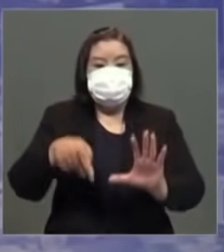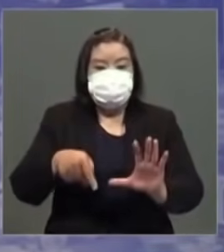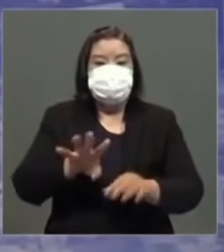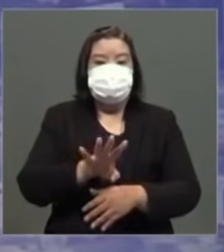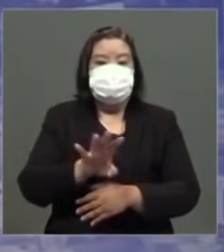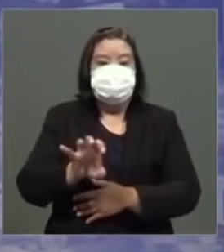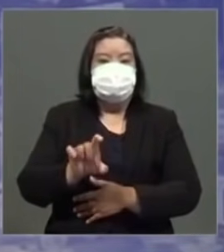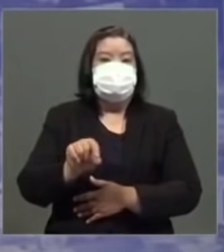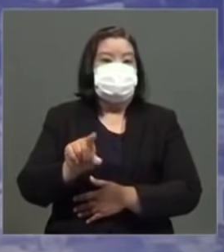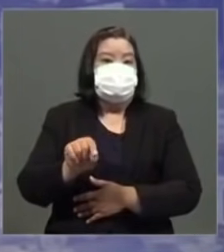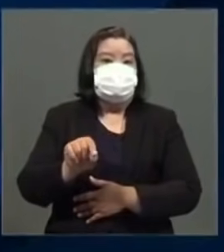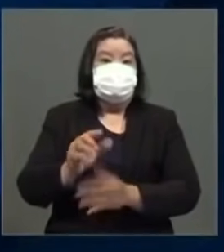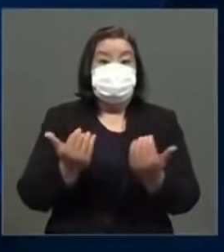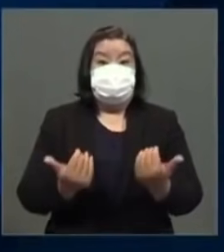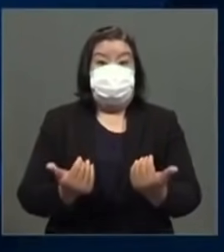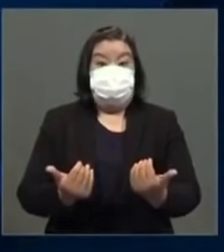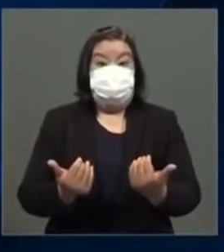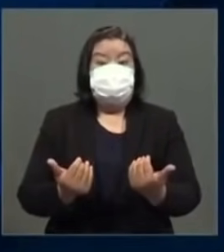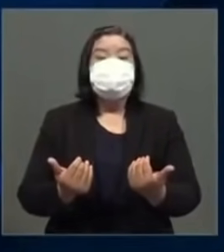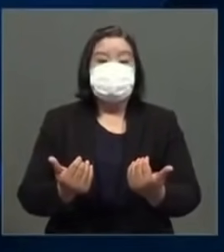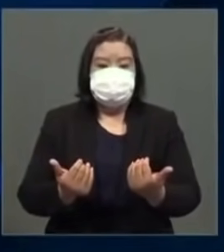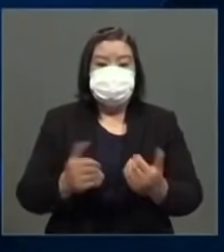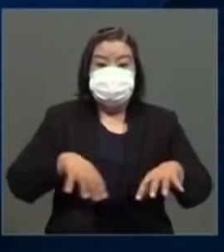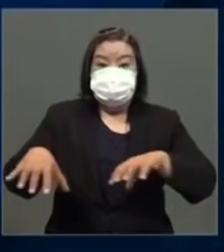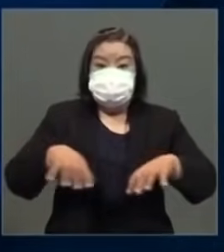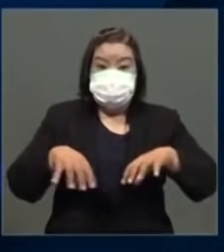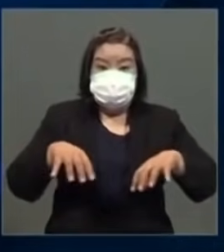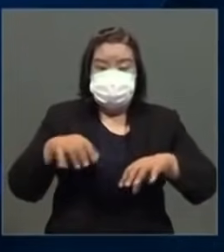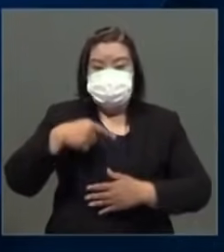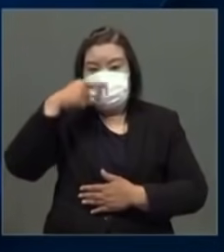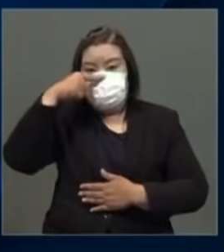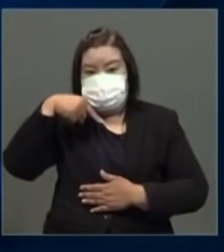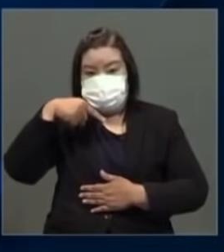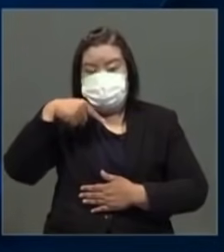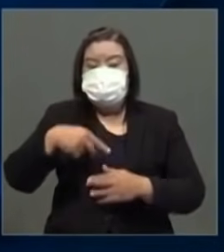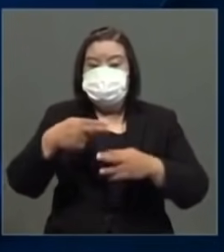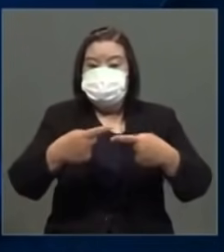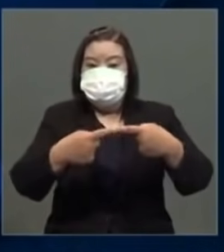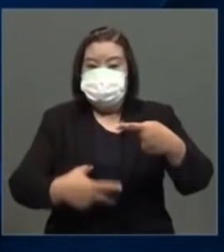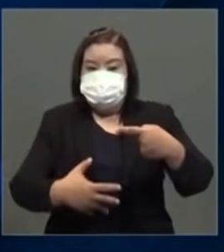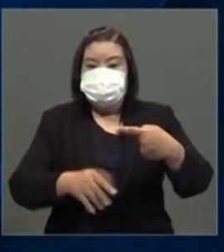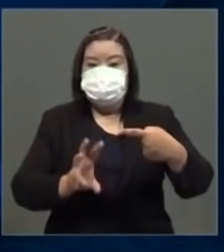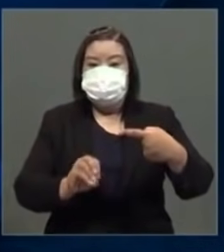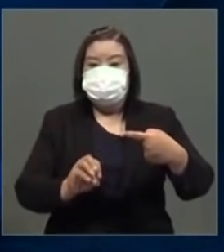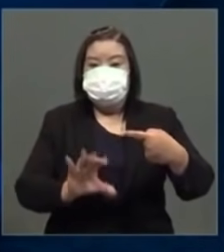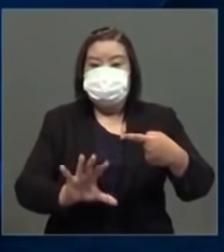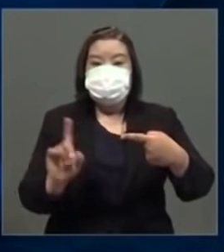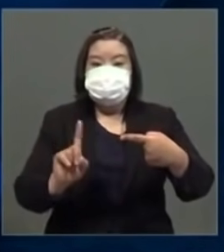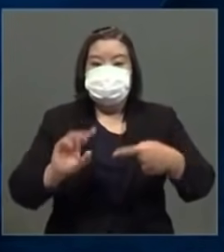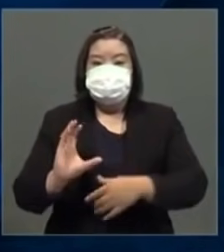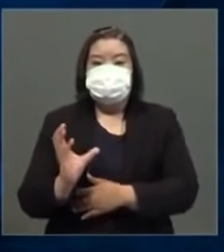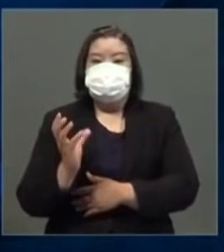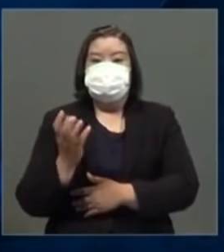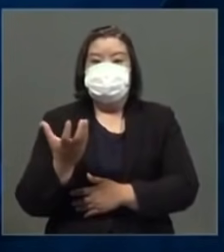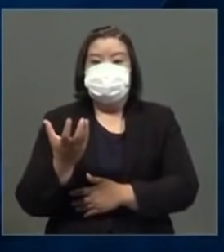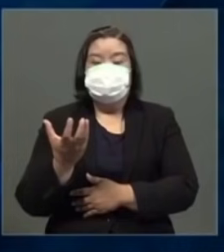5,420 นะครับก็ทำให้ลำดับของประเทศไทยอยู่ที่อันดับที่65ของโลกนะครับของโลกก็ไ